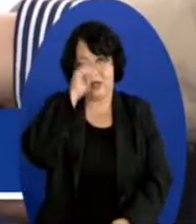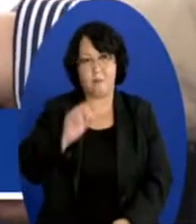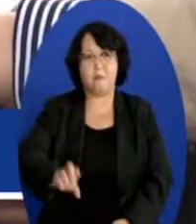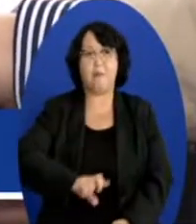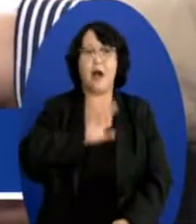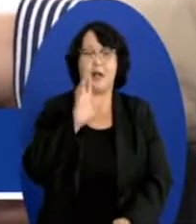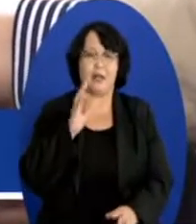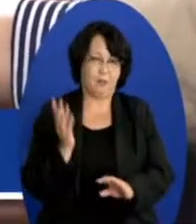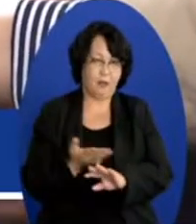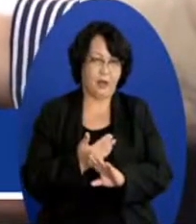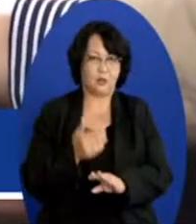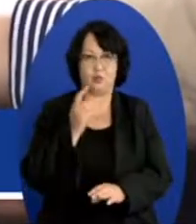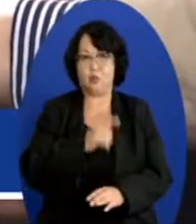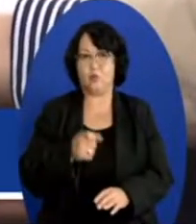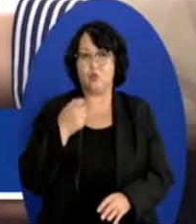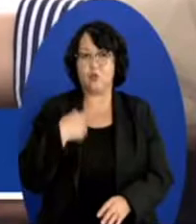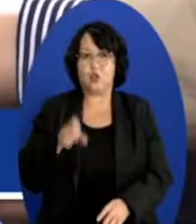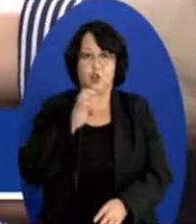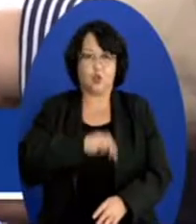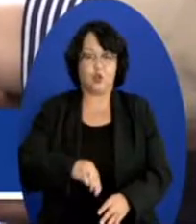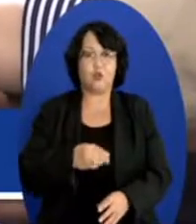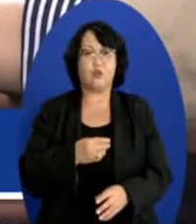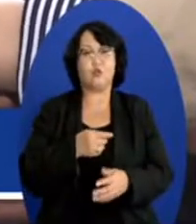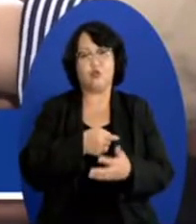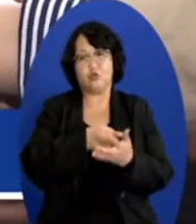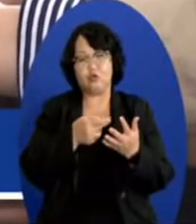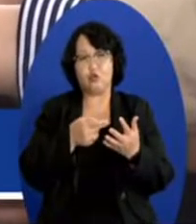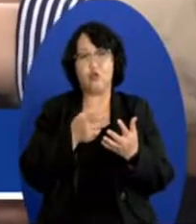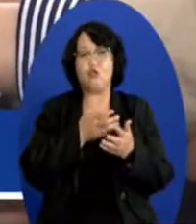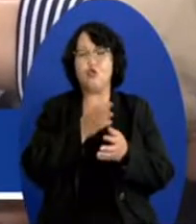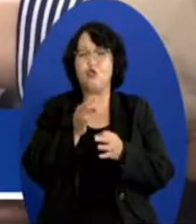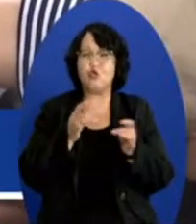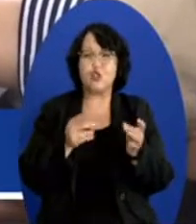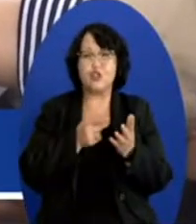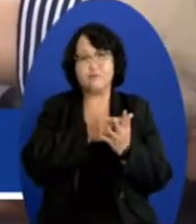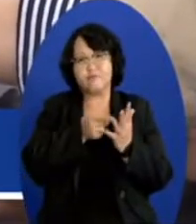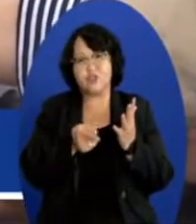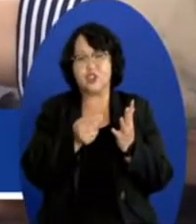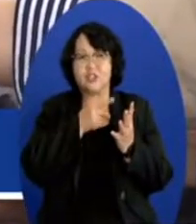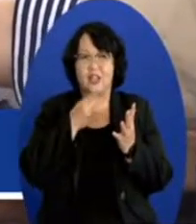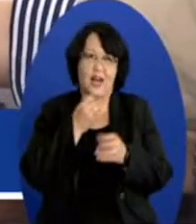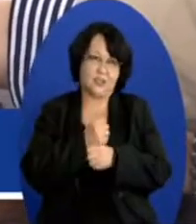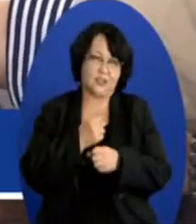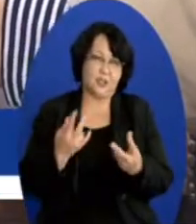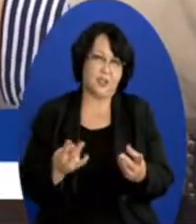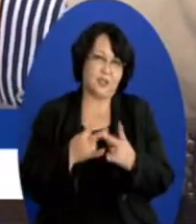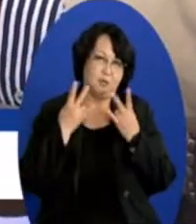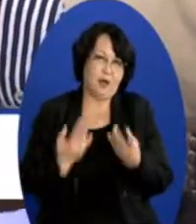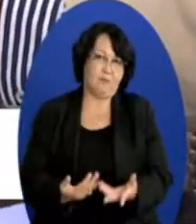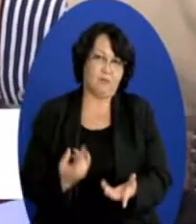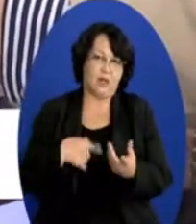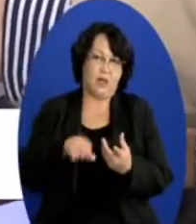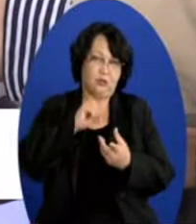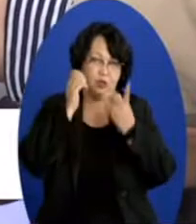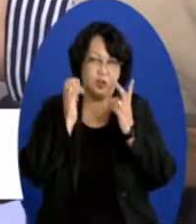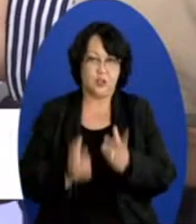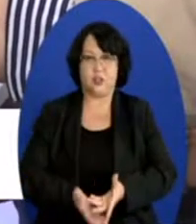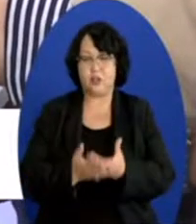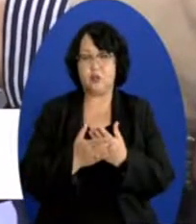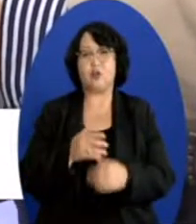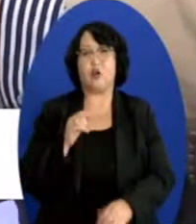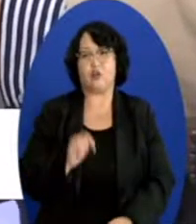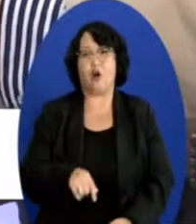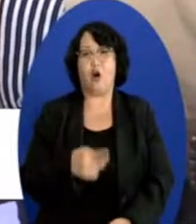олон чиглэлээр бас ажиллах нөхцөл болон нийгмийн асуудлыг шийдвэрлэх юм бодлого барьж байгаа. За энэ ондоо багтаагаад бол 3